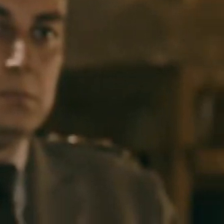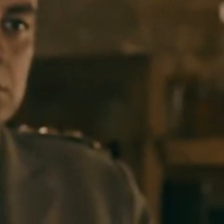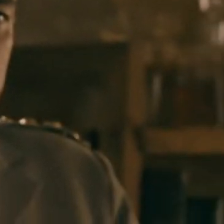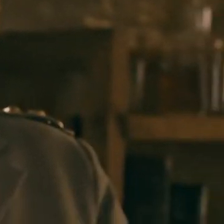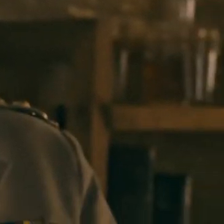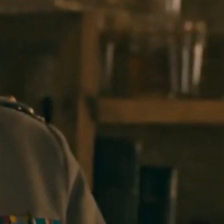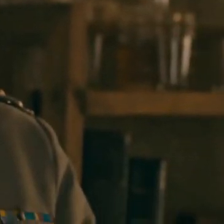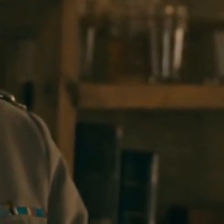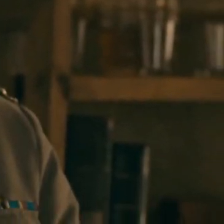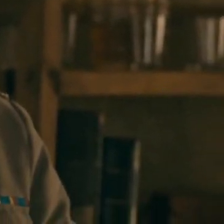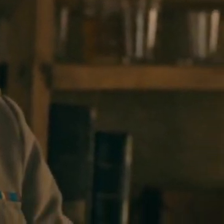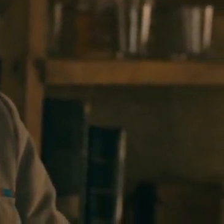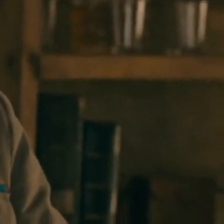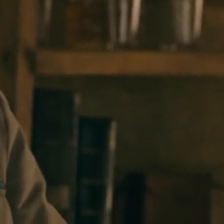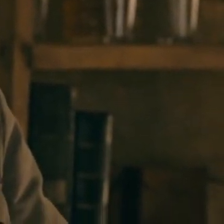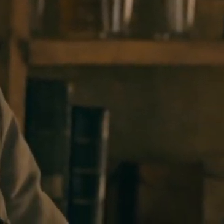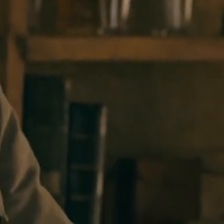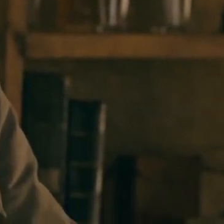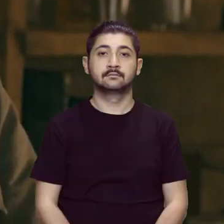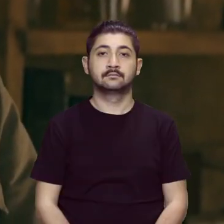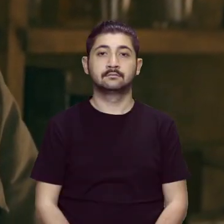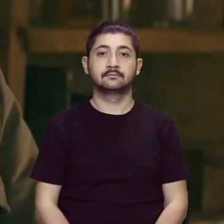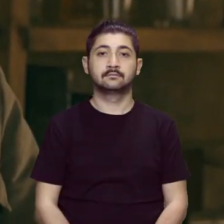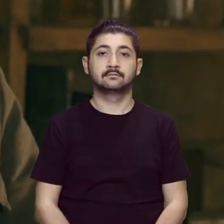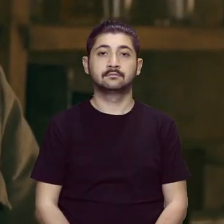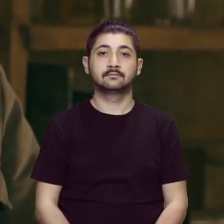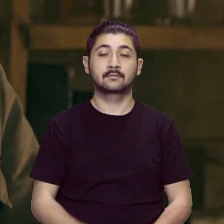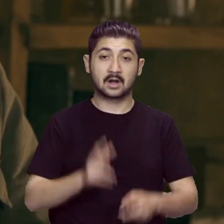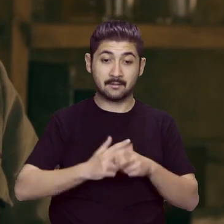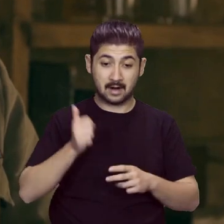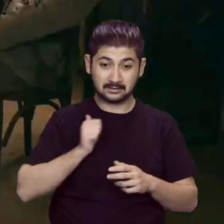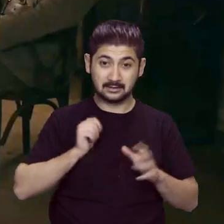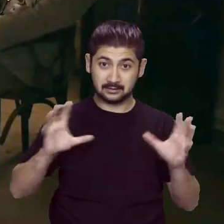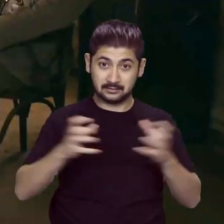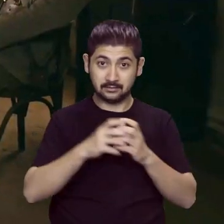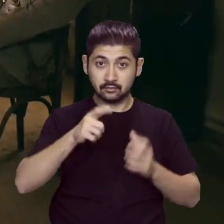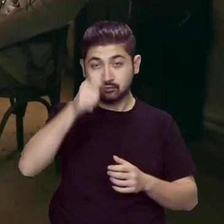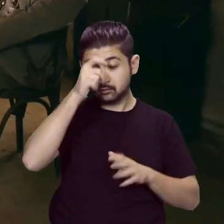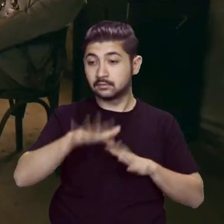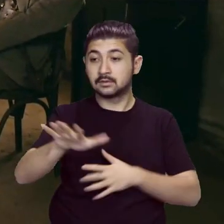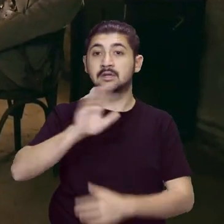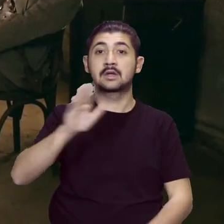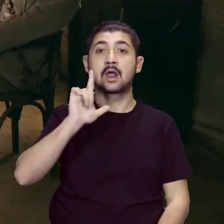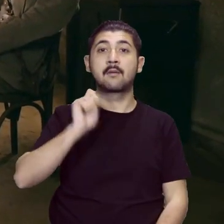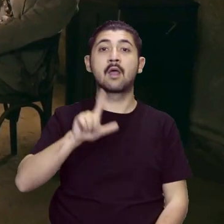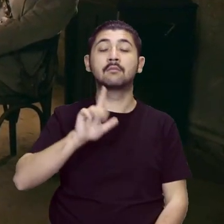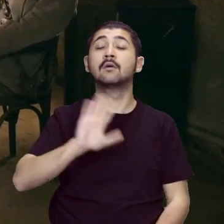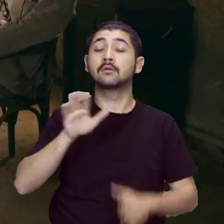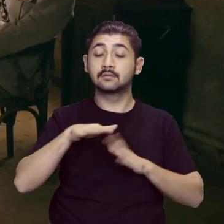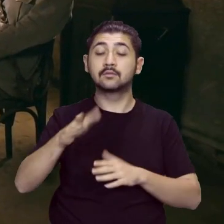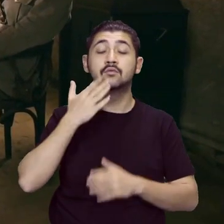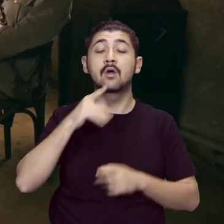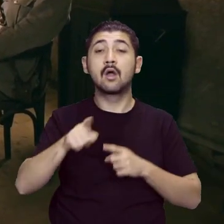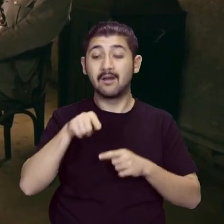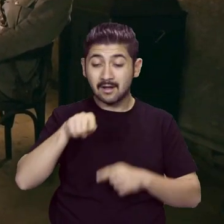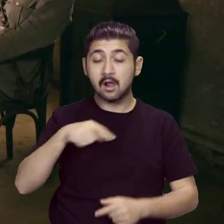sakalıyla oynayarak boşluğa bakıyor. Bir an önce orduyu toparlayıp Türklerin peşlerinden gitmeliyiz. Hayır, peşlerine düşmeyeceğiz.